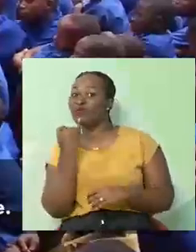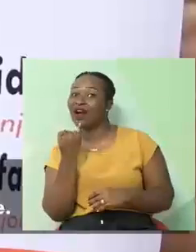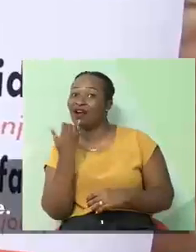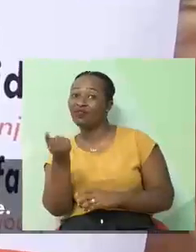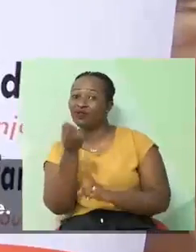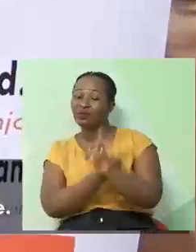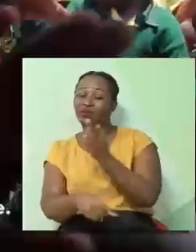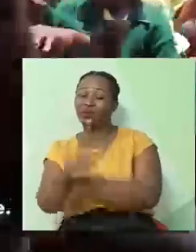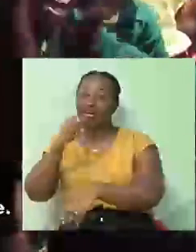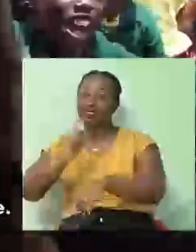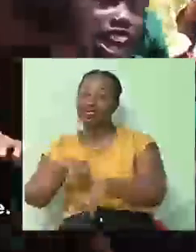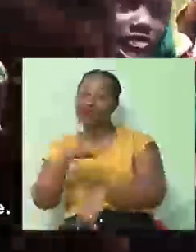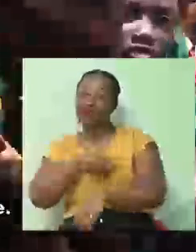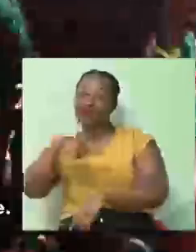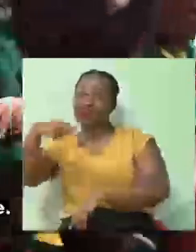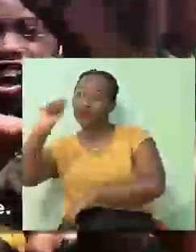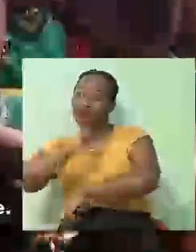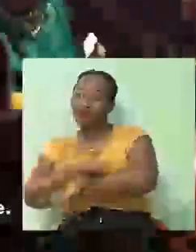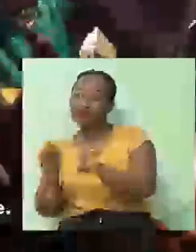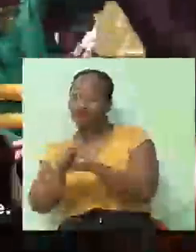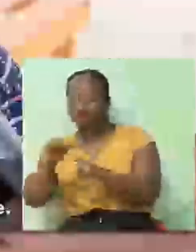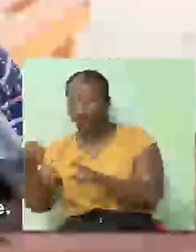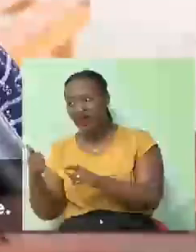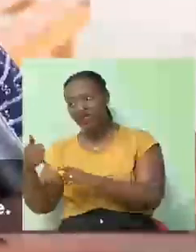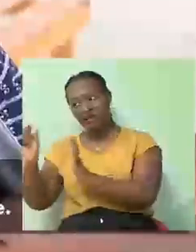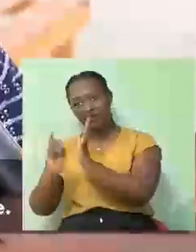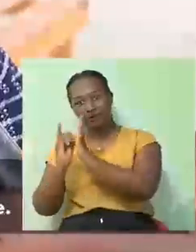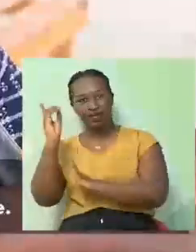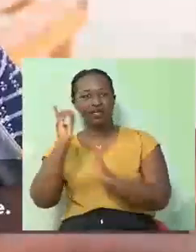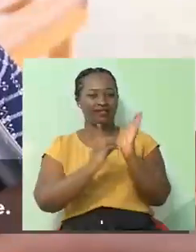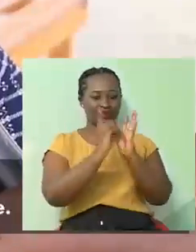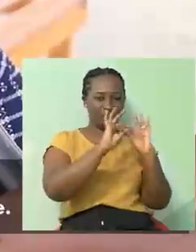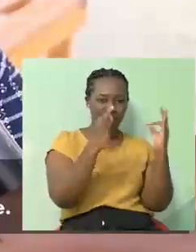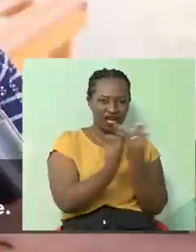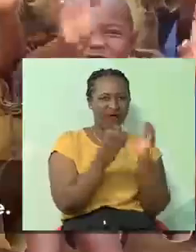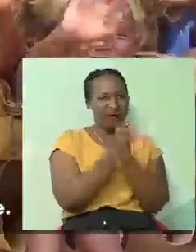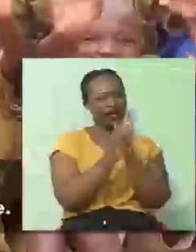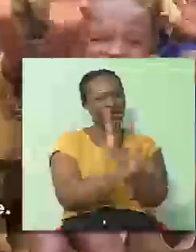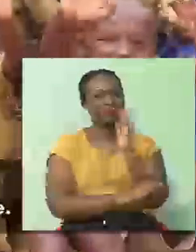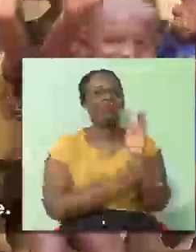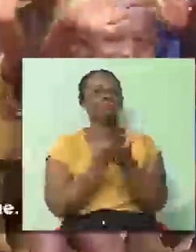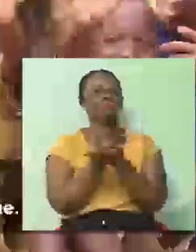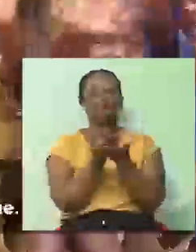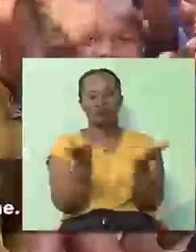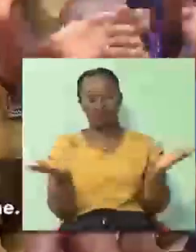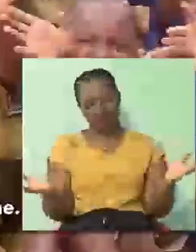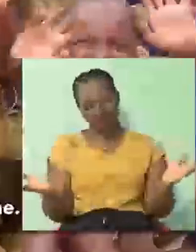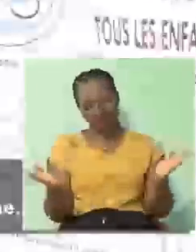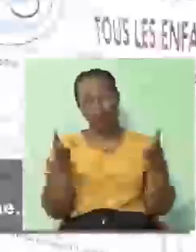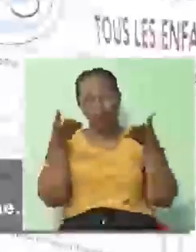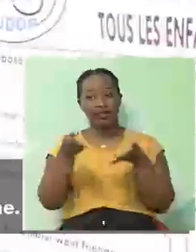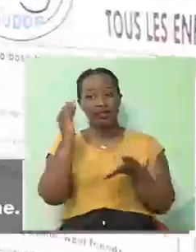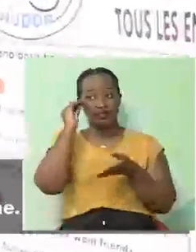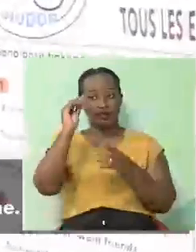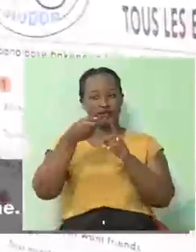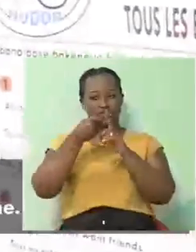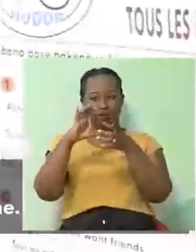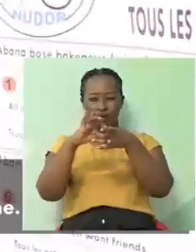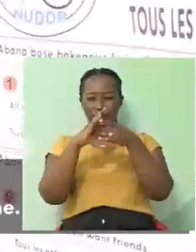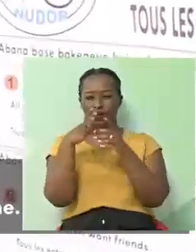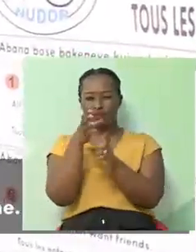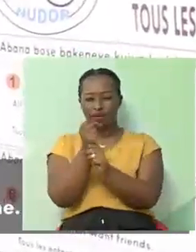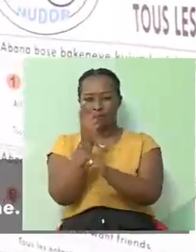umwana ufite ubumuga iyo ahawe amahirwe yo kwiga nk'abandi nawe yiteza imbere agateza imbere umuryango we n'igihugu muri rusange ubu butumwa mubugejejweho